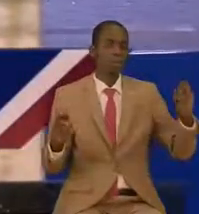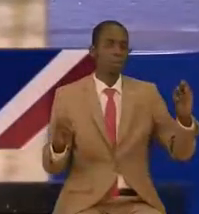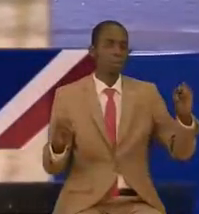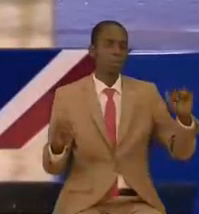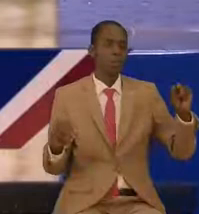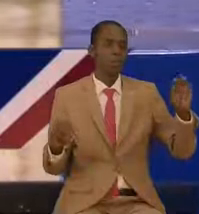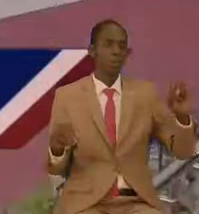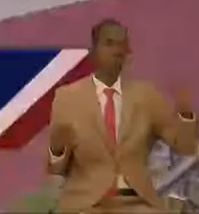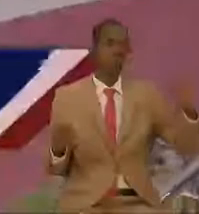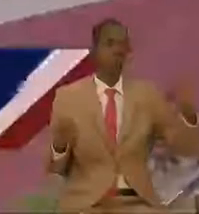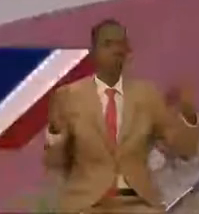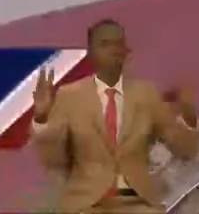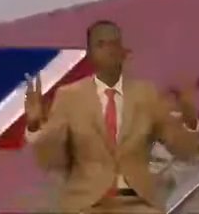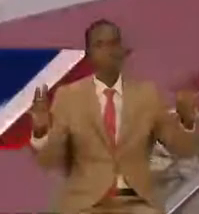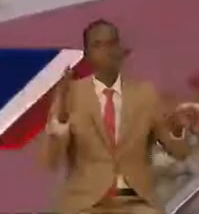verset 6.